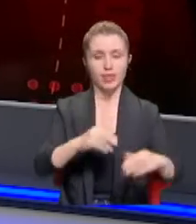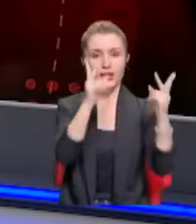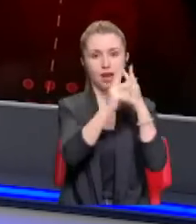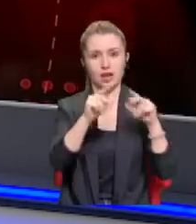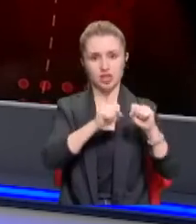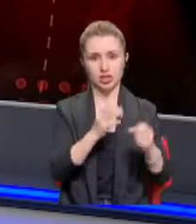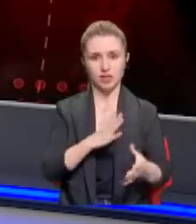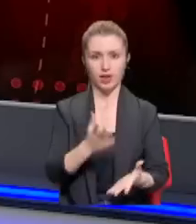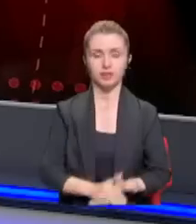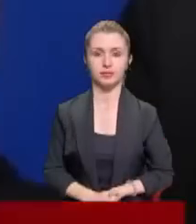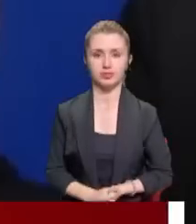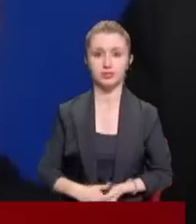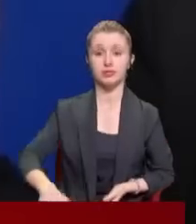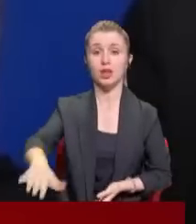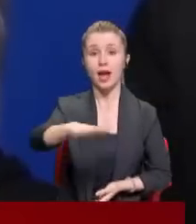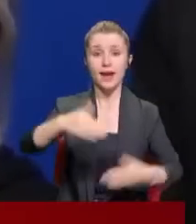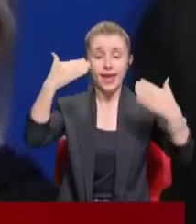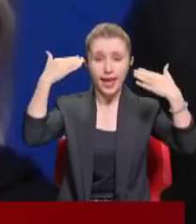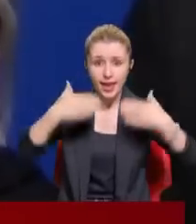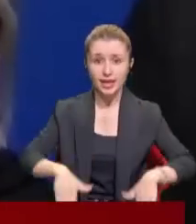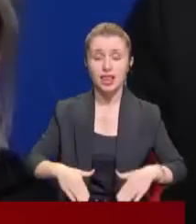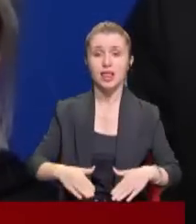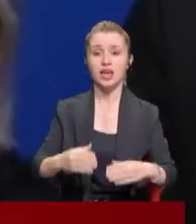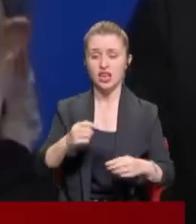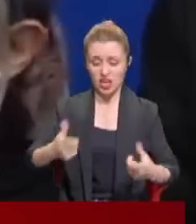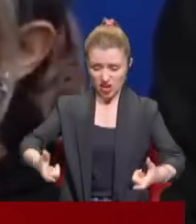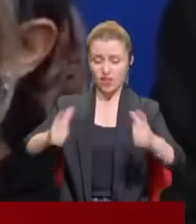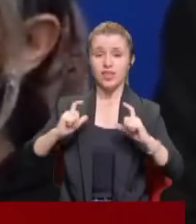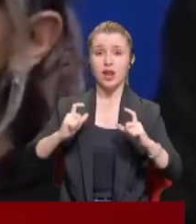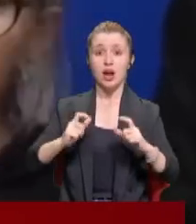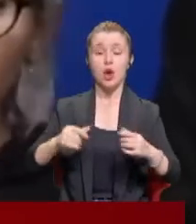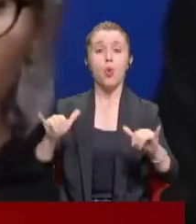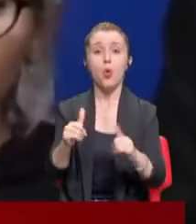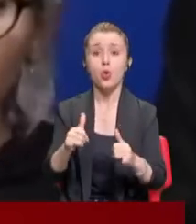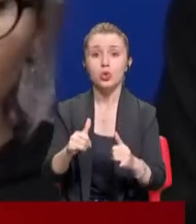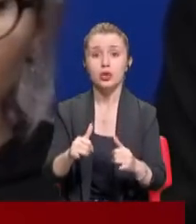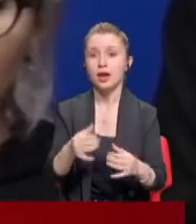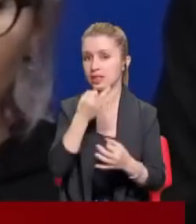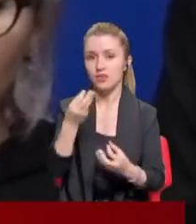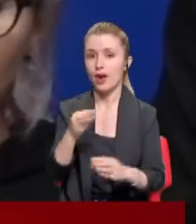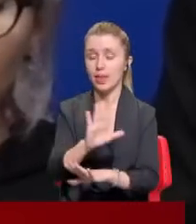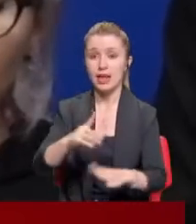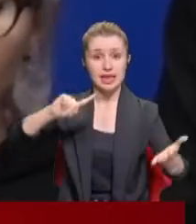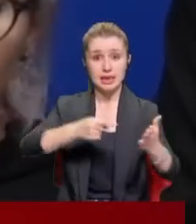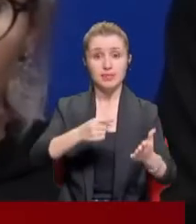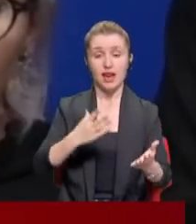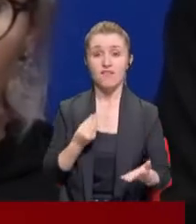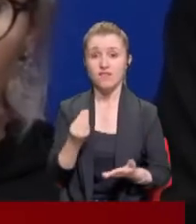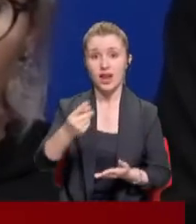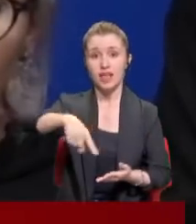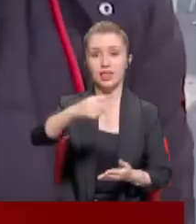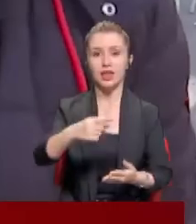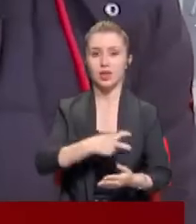kırıklığı. Her türlü engelleme, iftiraya, ayak oyununa papuç bırakmadılar. İmza verenleri